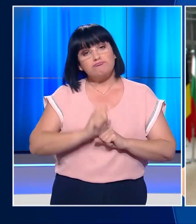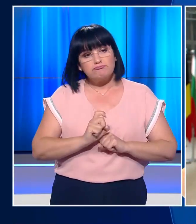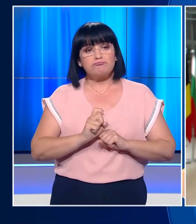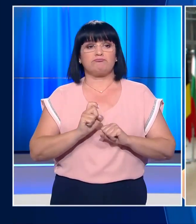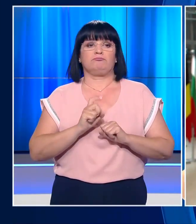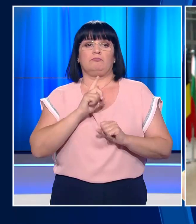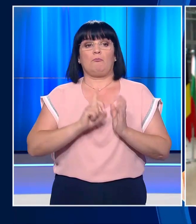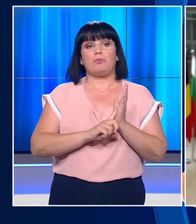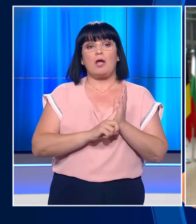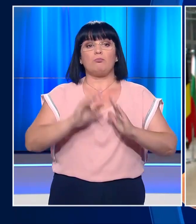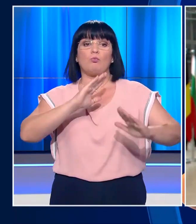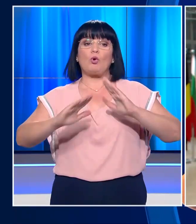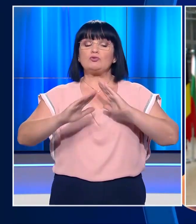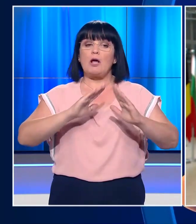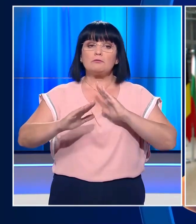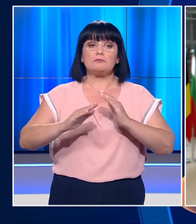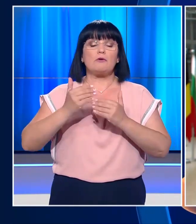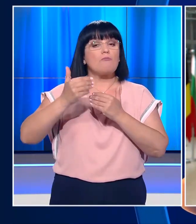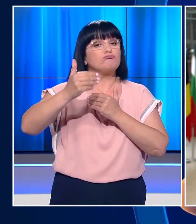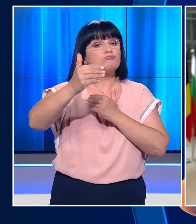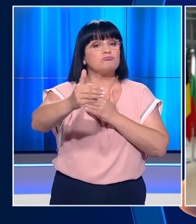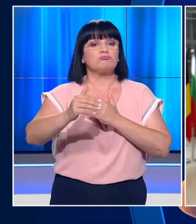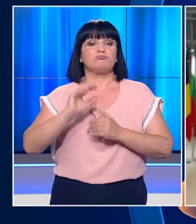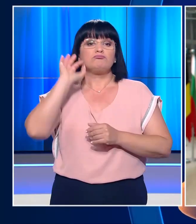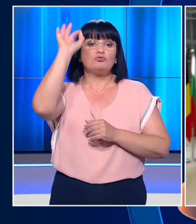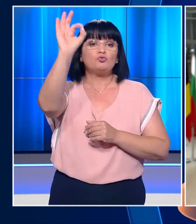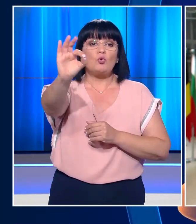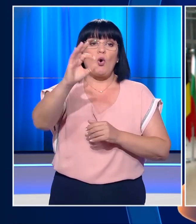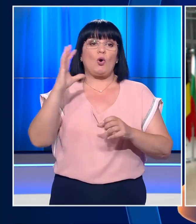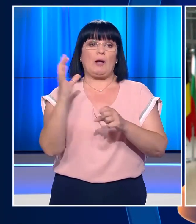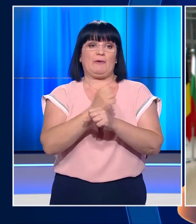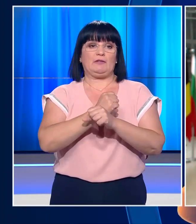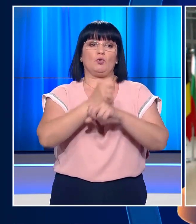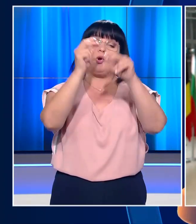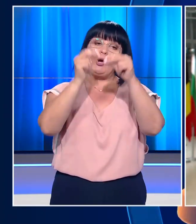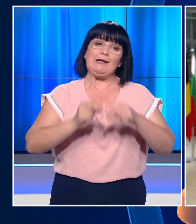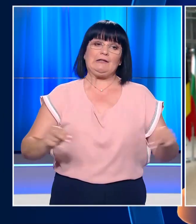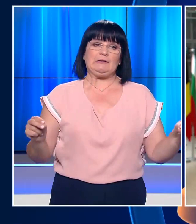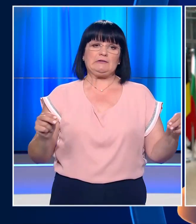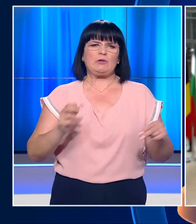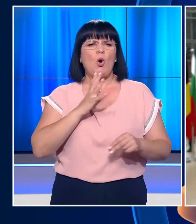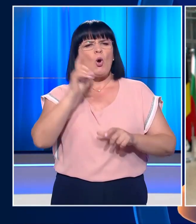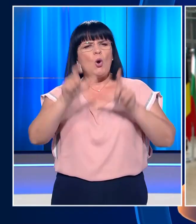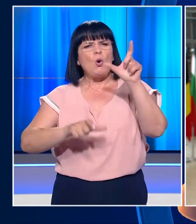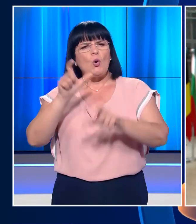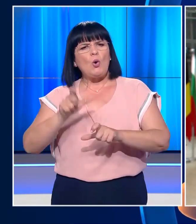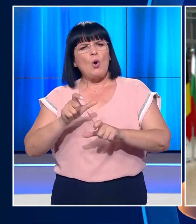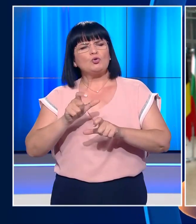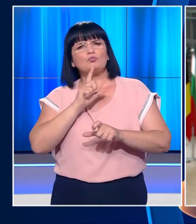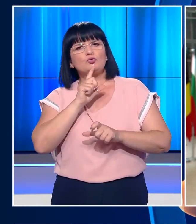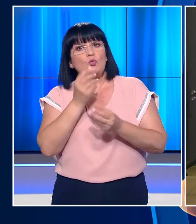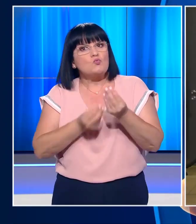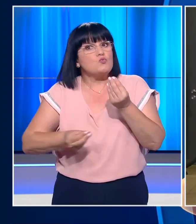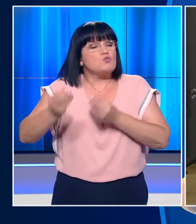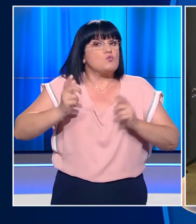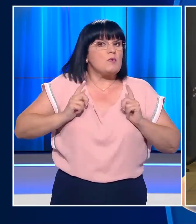necessary, but we need to be certain that we achieve an ambitious solution because our citizens expect nothing less